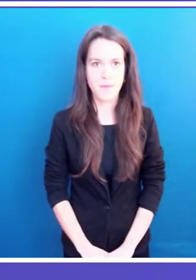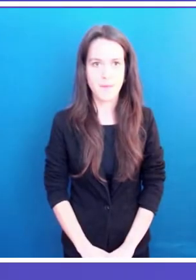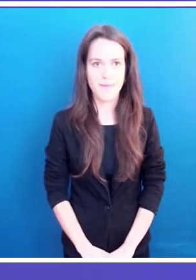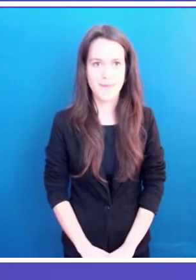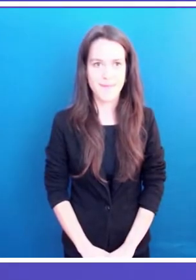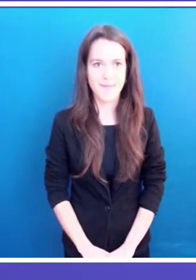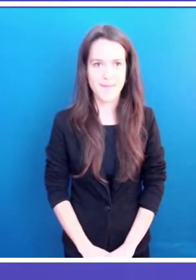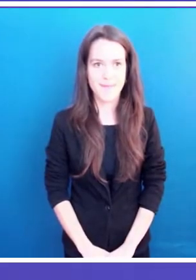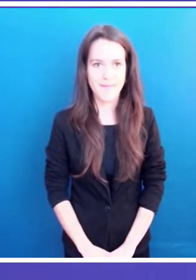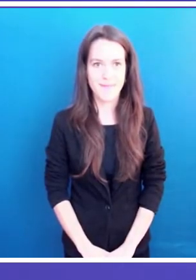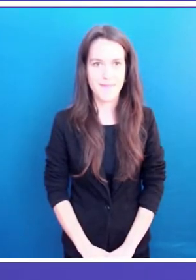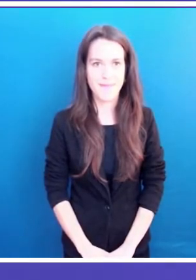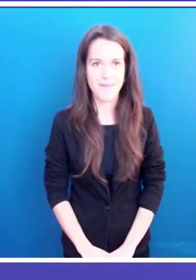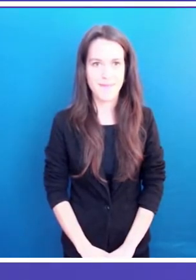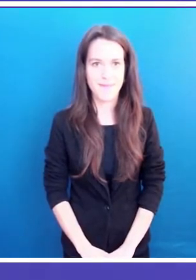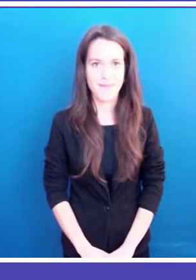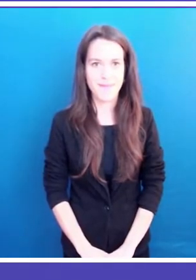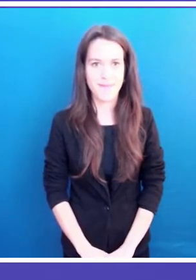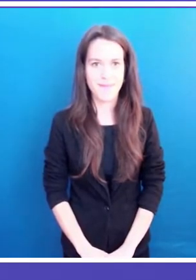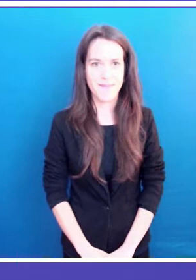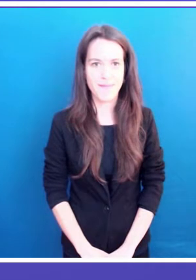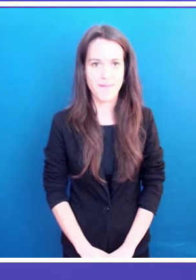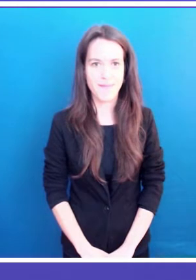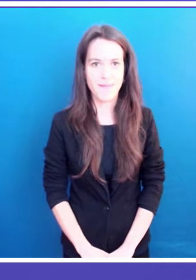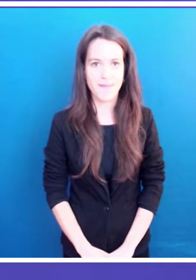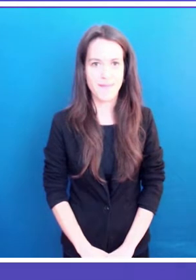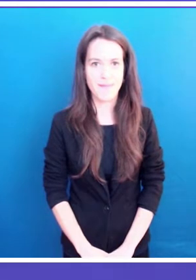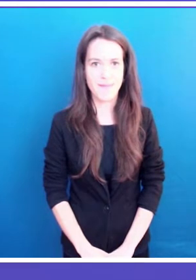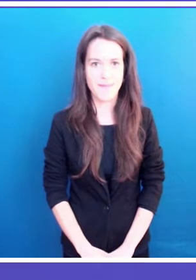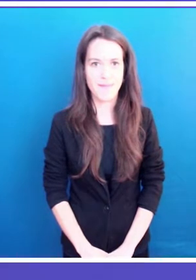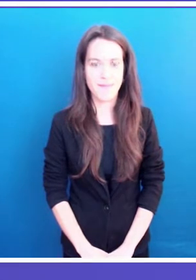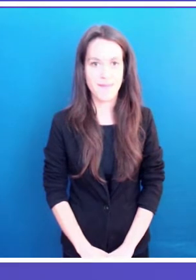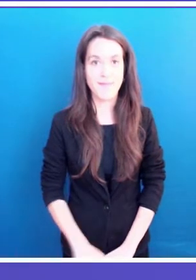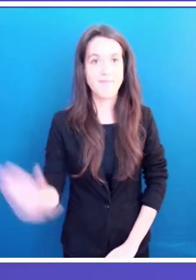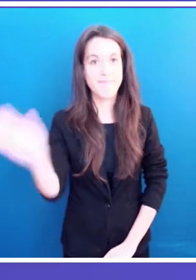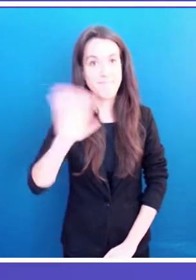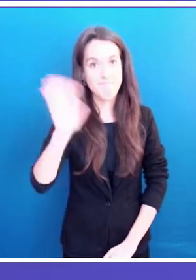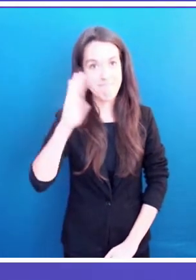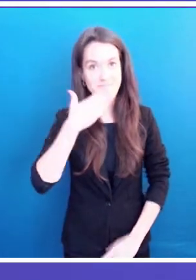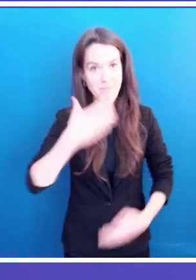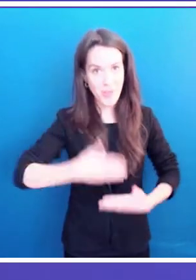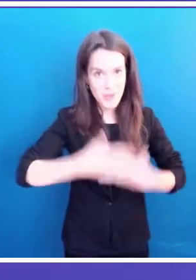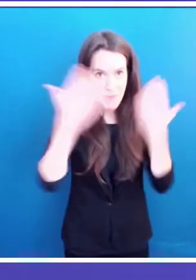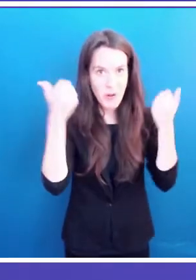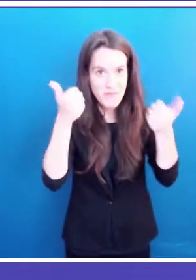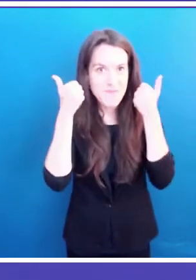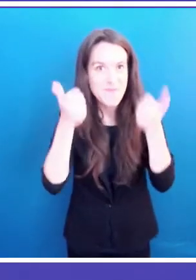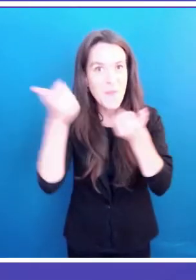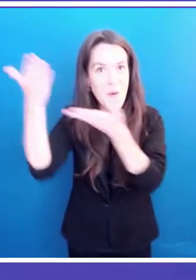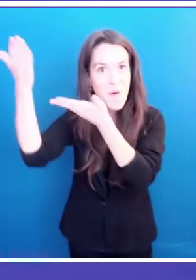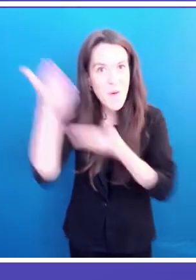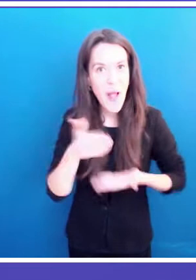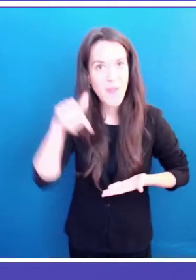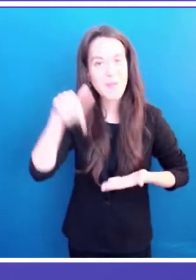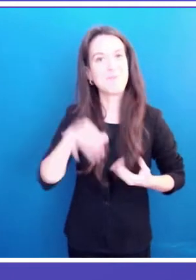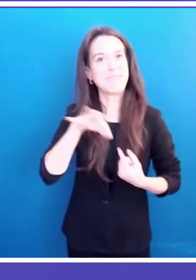Sono lasciando di Buonasera a todos, Good morning. Welcome to the special event of the Women